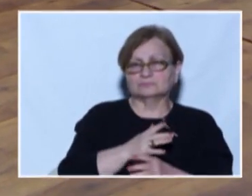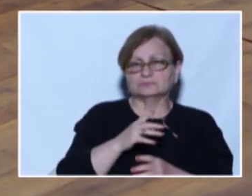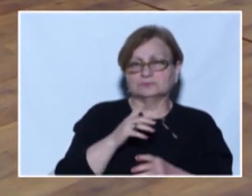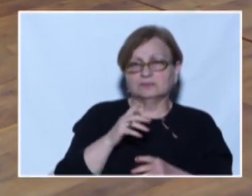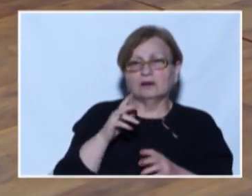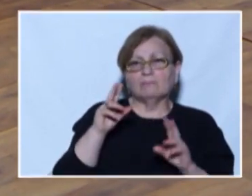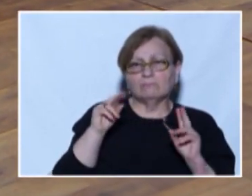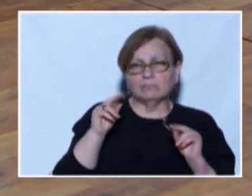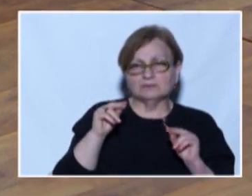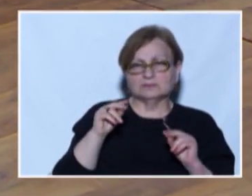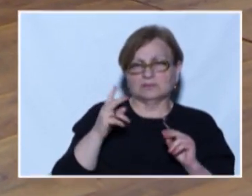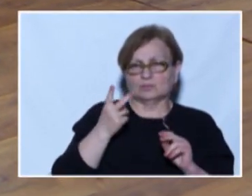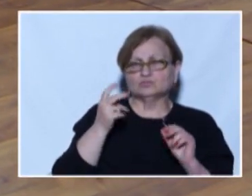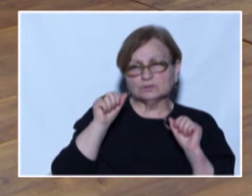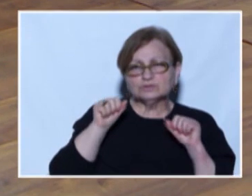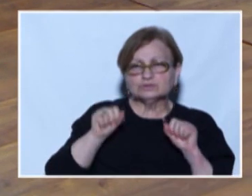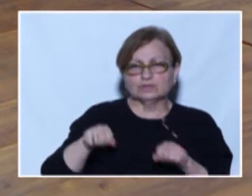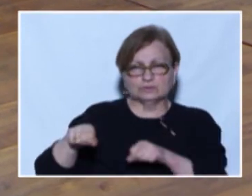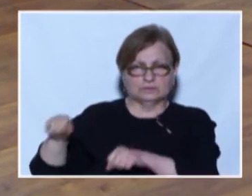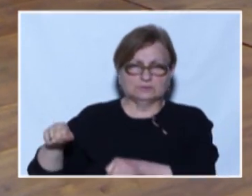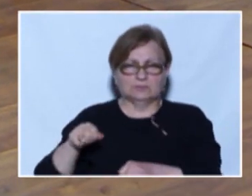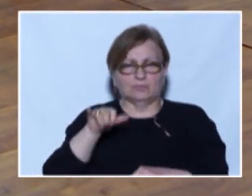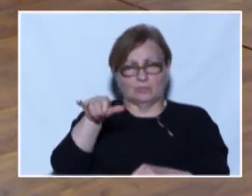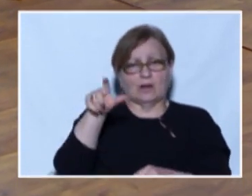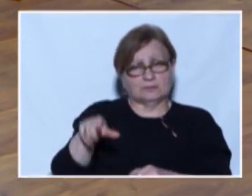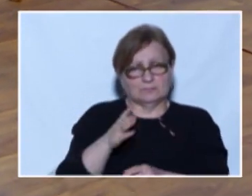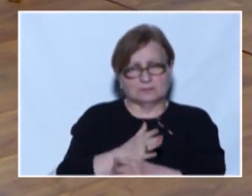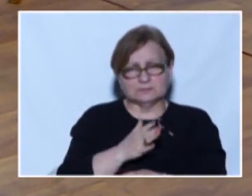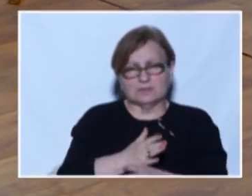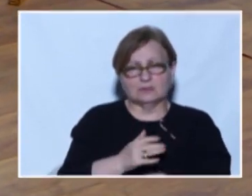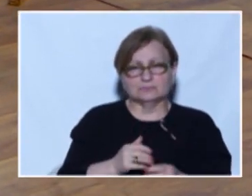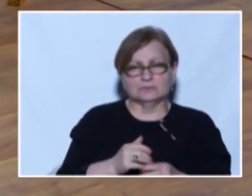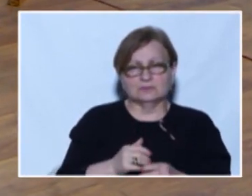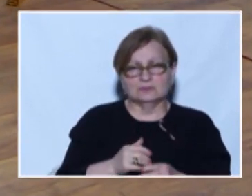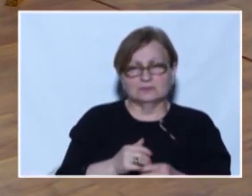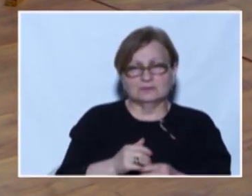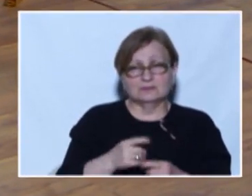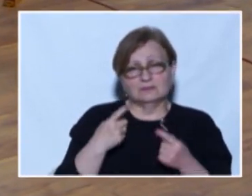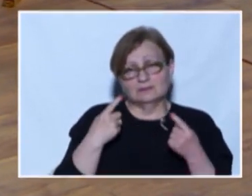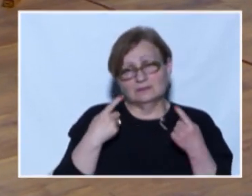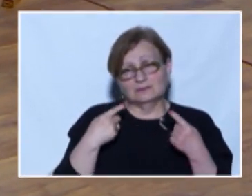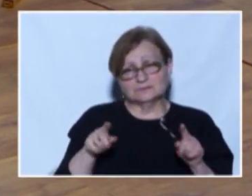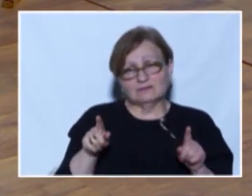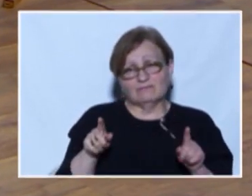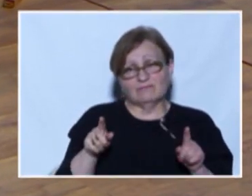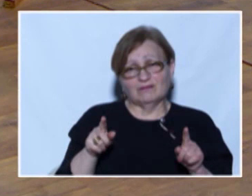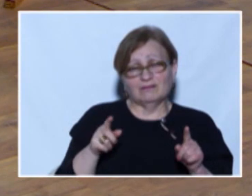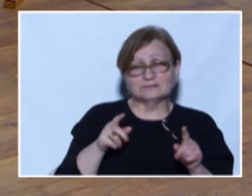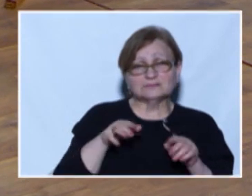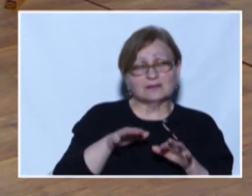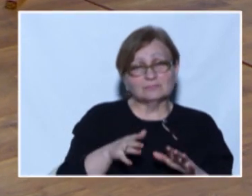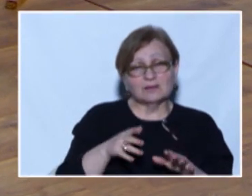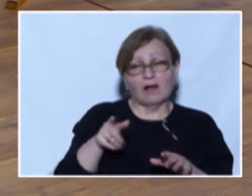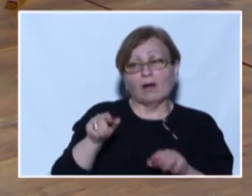რეალიზების შესაძლებლობა აქვს ადამიანს. სხვა საქმეა ამ უფლებას როგორ